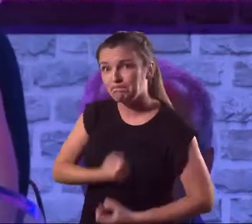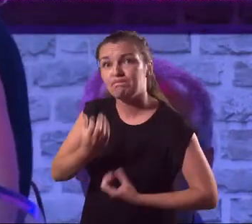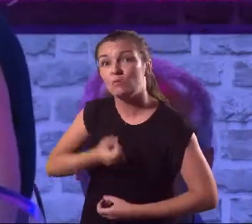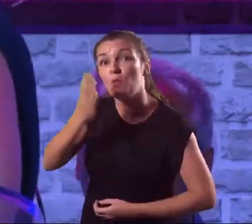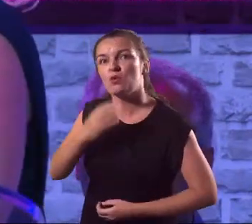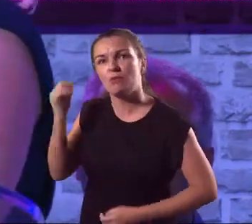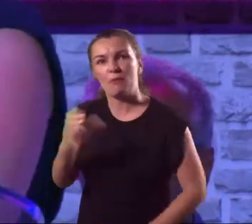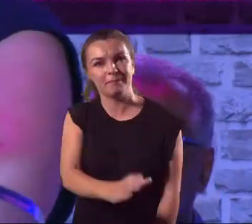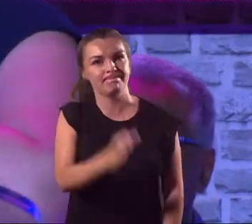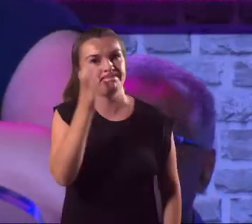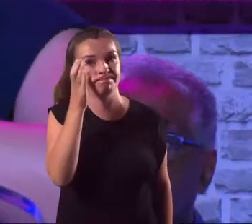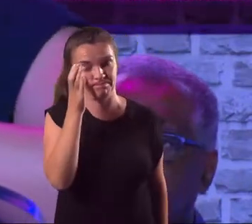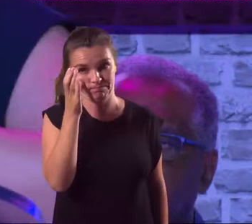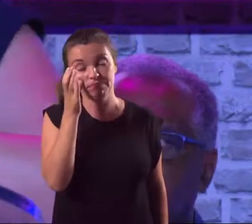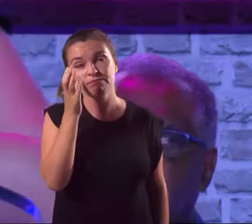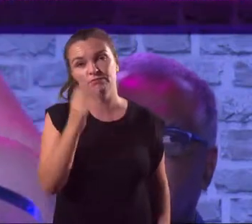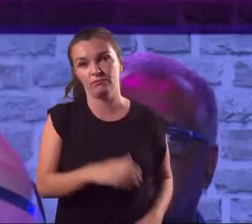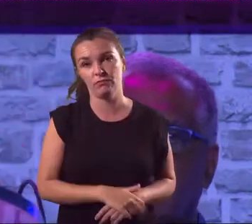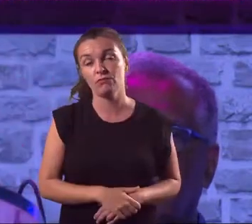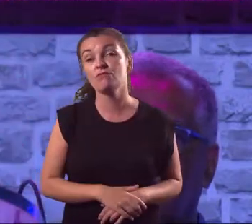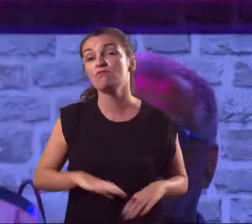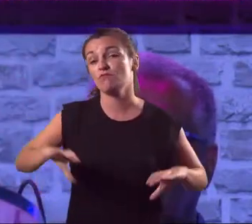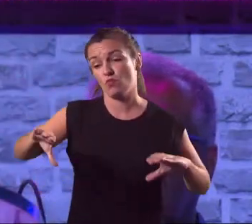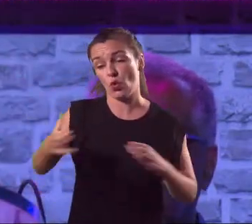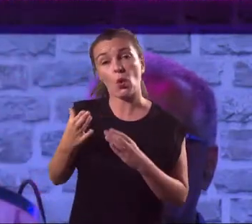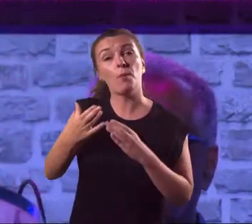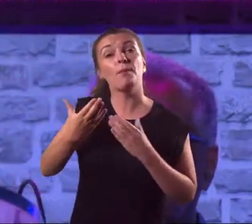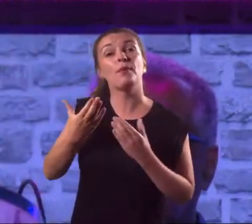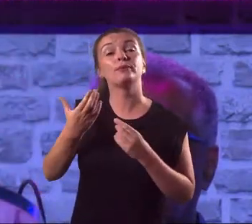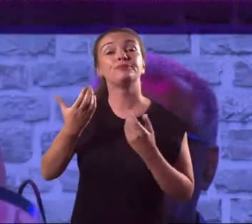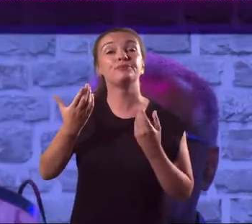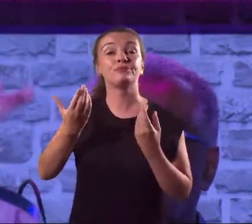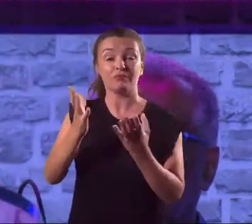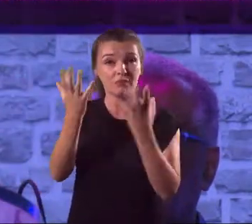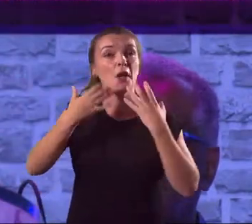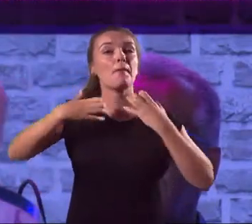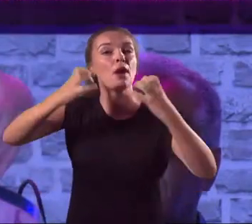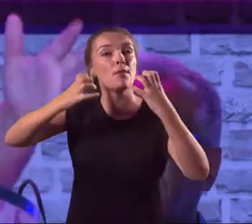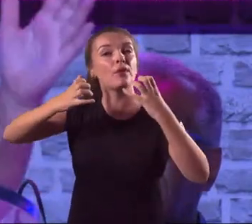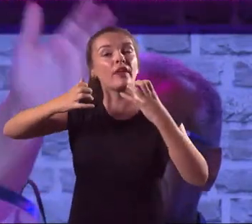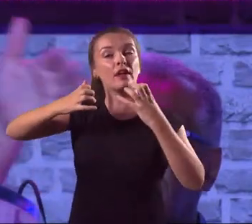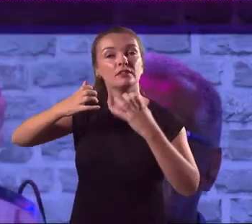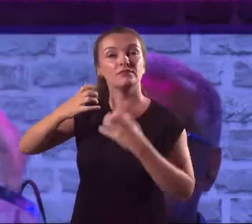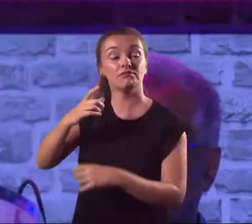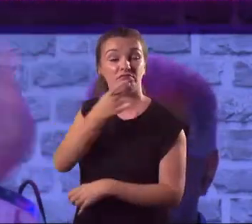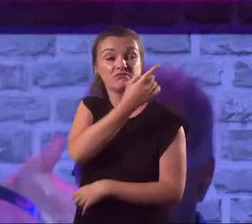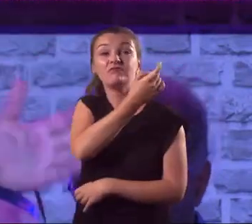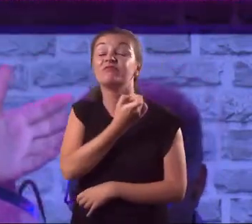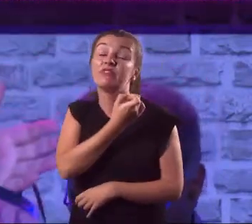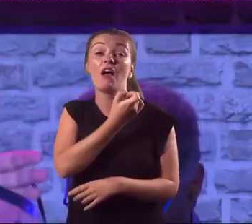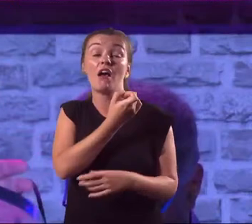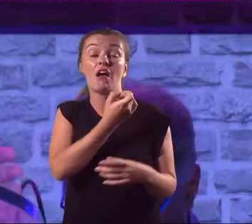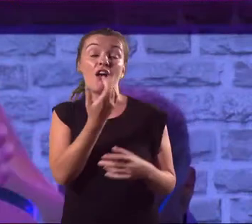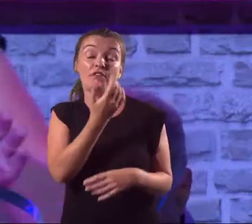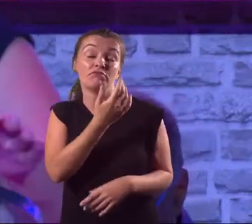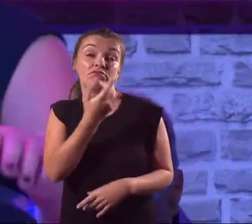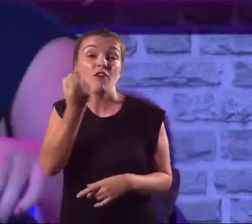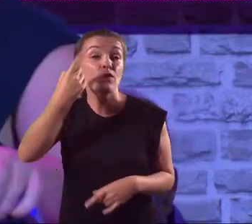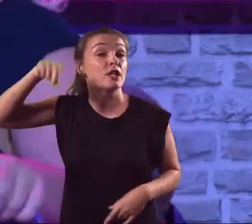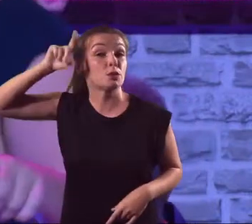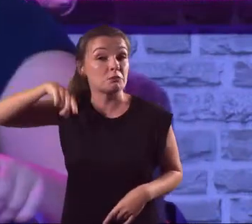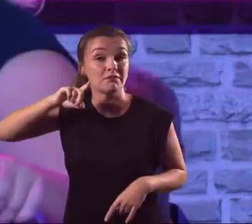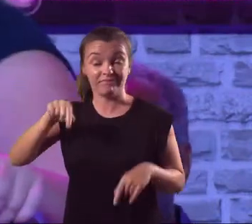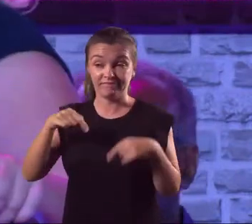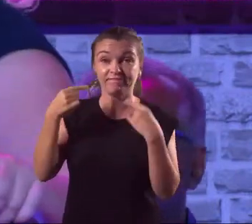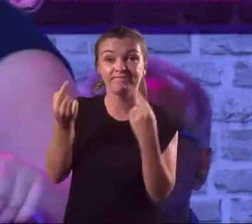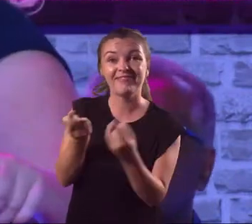même, une délégation de parlementaires emmenée par Éric Coquerel, c'est-à-dire de la France, initiée par la France insoumise, s'est